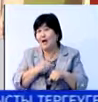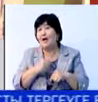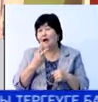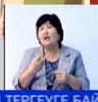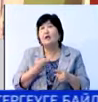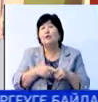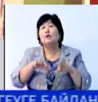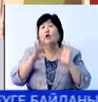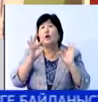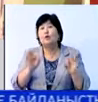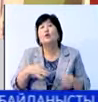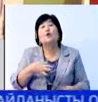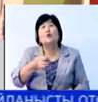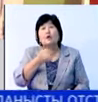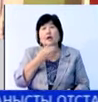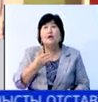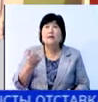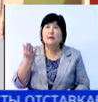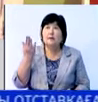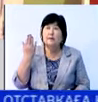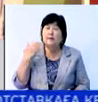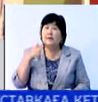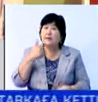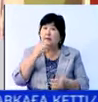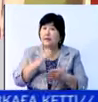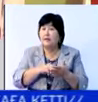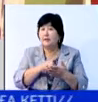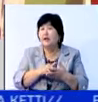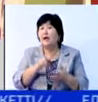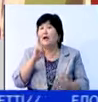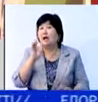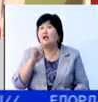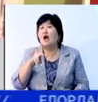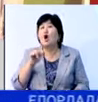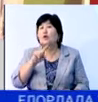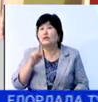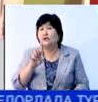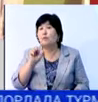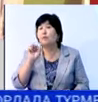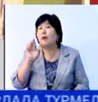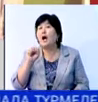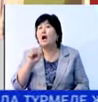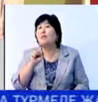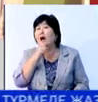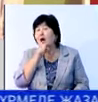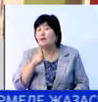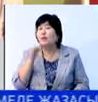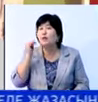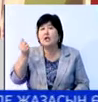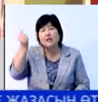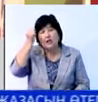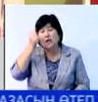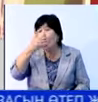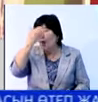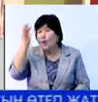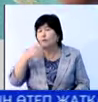Бұл да өнердің қуаты. Бұл бір. Екіншіден мынау Қылауыз бабамыз, бұл біздің тарихи санамыздағы баба,